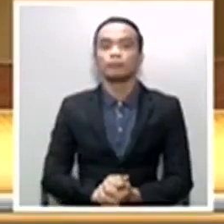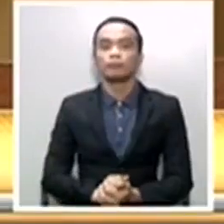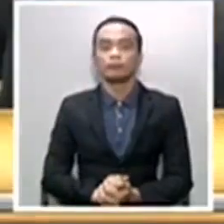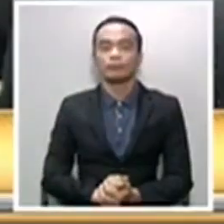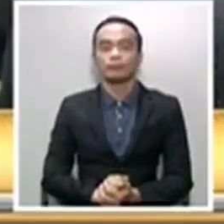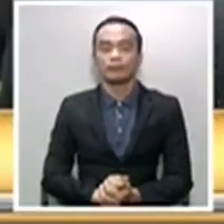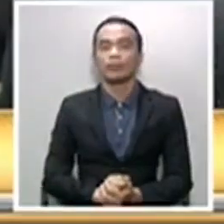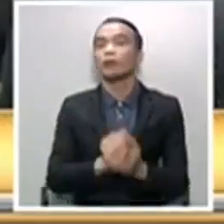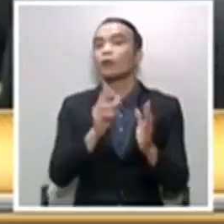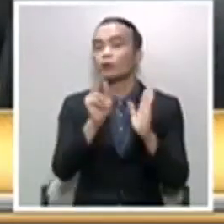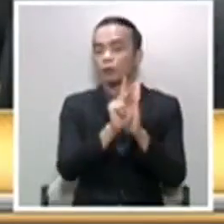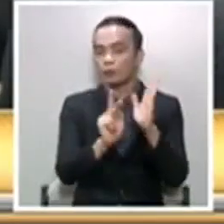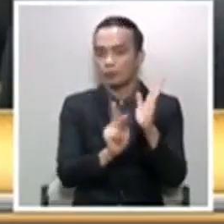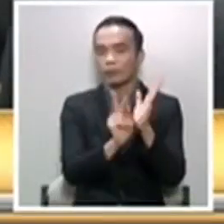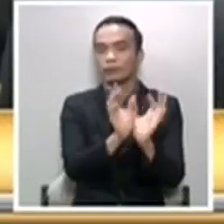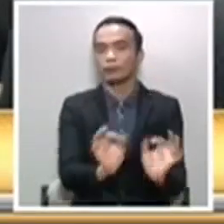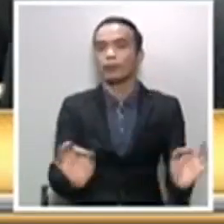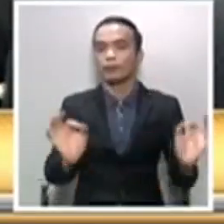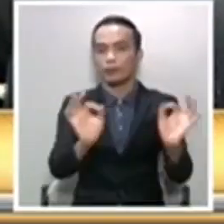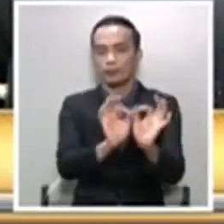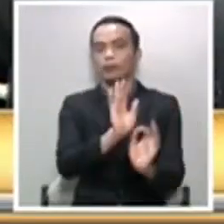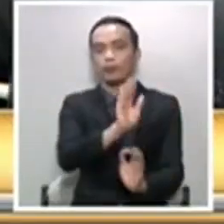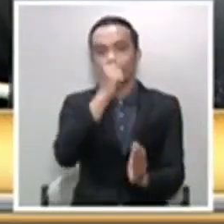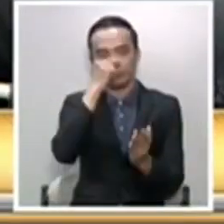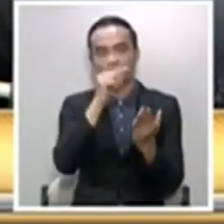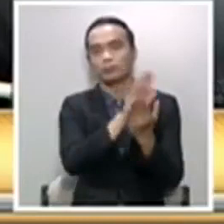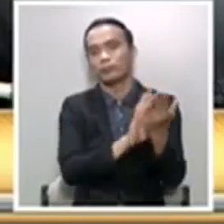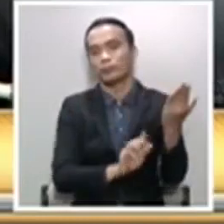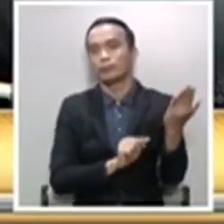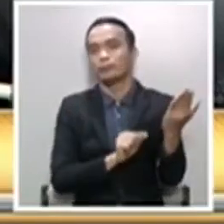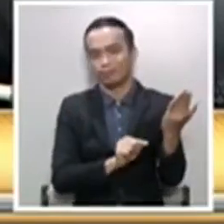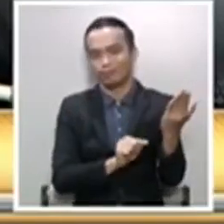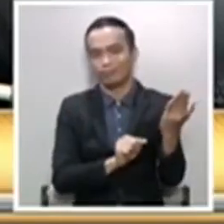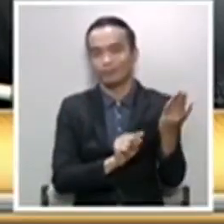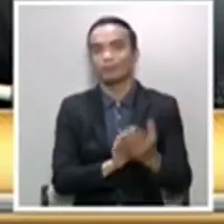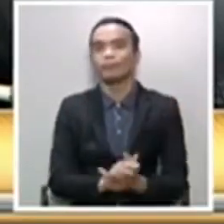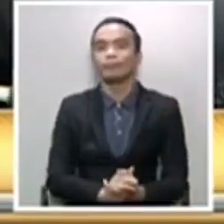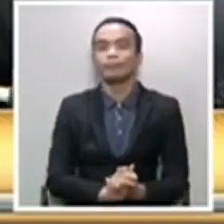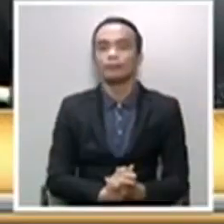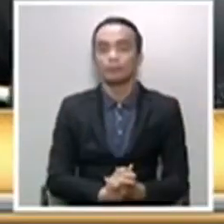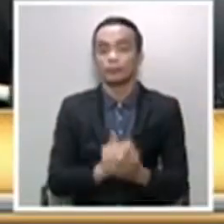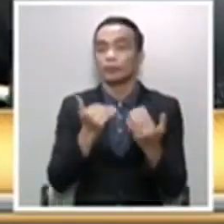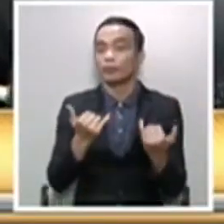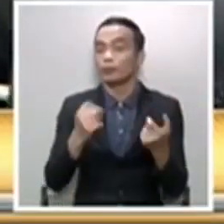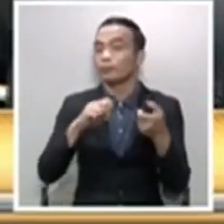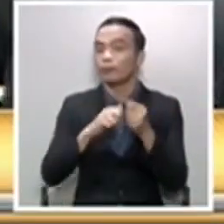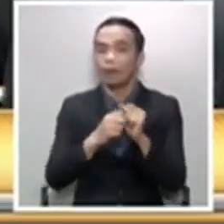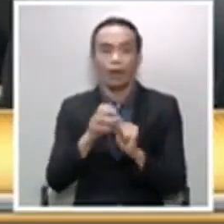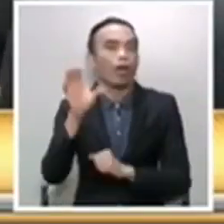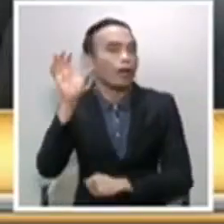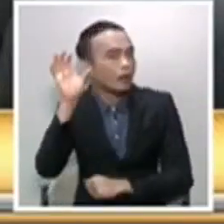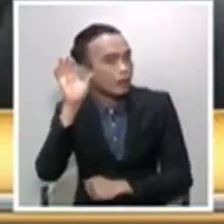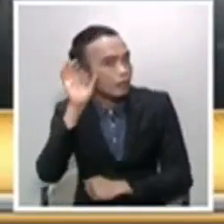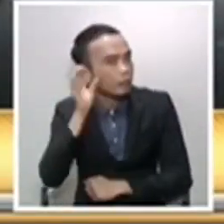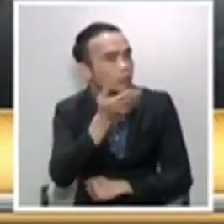ที่เป็นหลักกฎหมายสำคัญของบ้านเมืองอยู่สม่ำเสมอเมื่อความเชื่อมั่นไม่เกิดการย